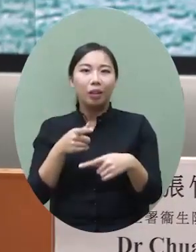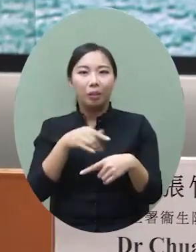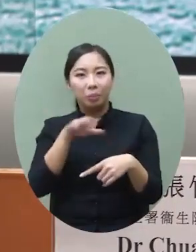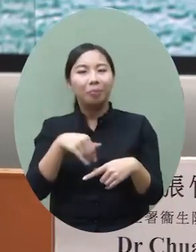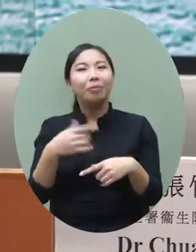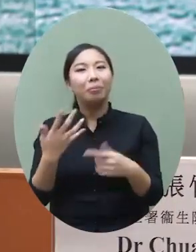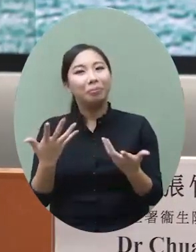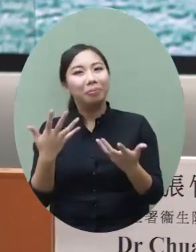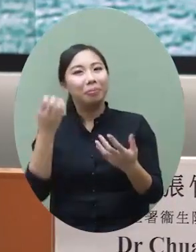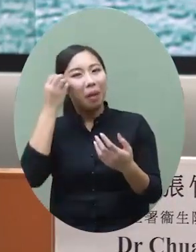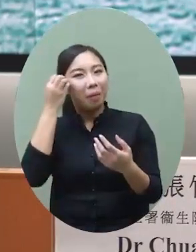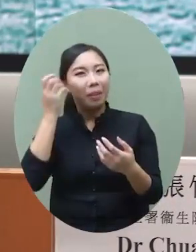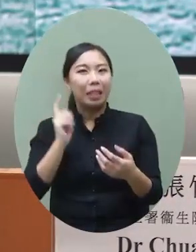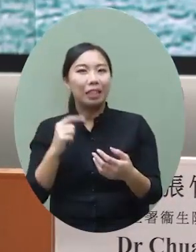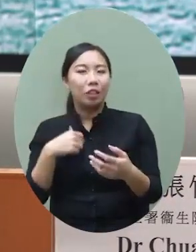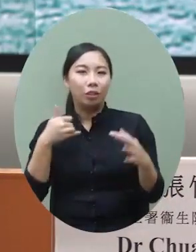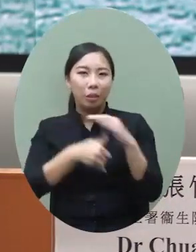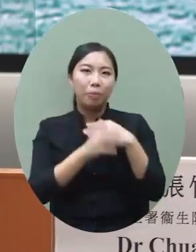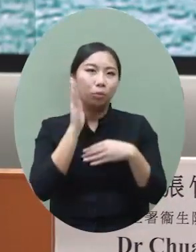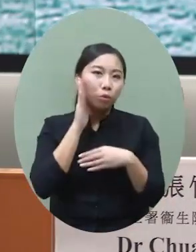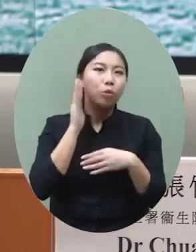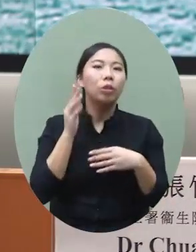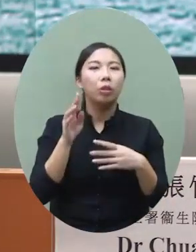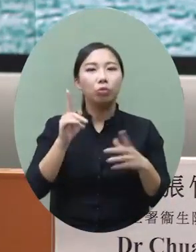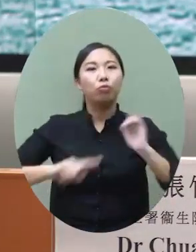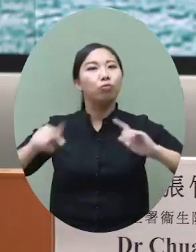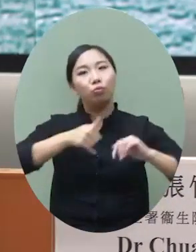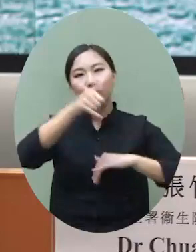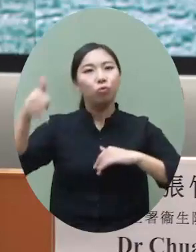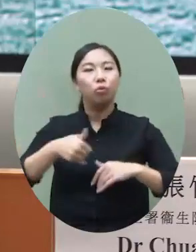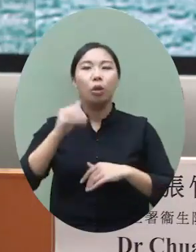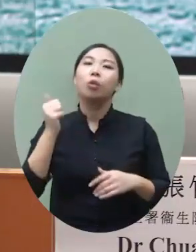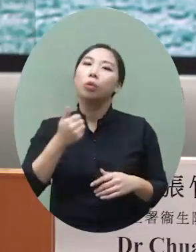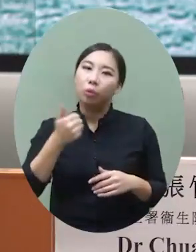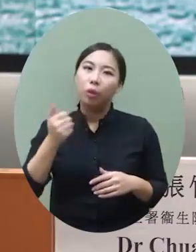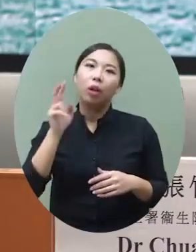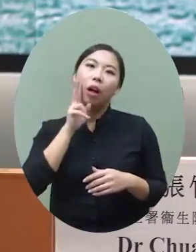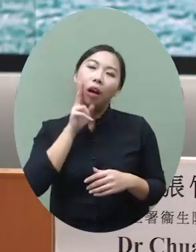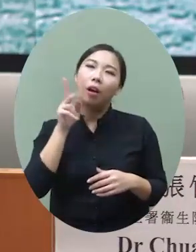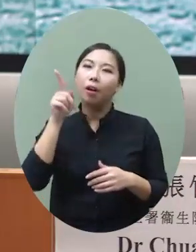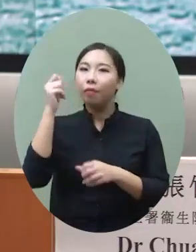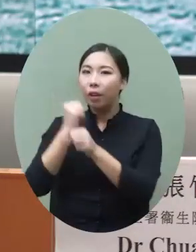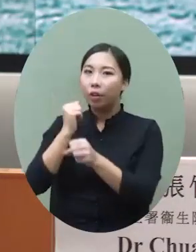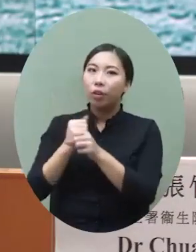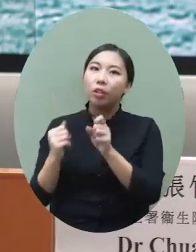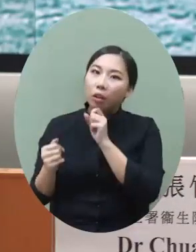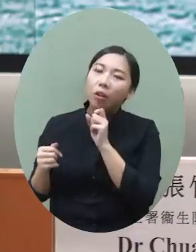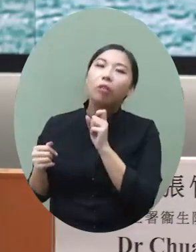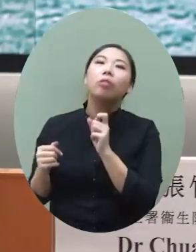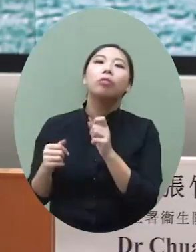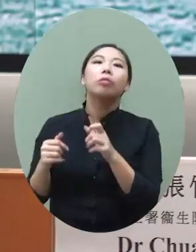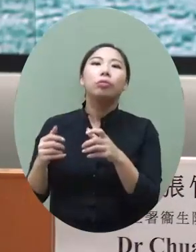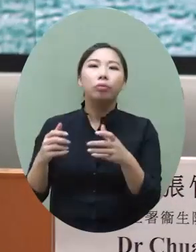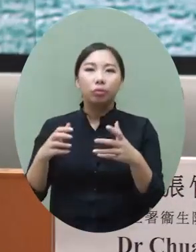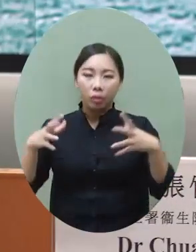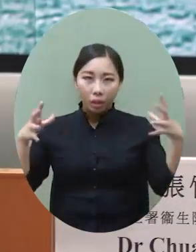咁但係佢哋都可以自由出入嘅，即係除咗佢有翻工咧，都有例如同一啲同住嘅人